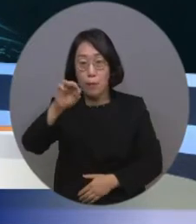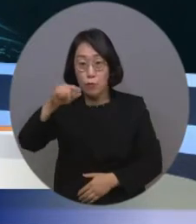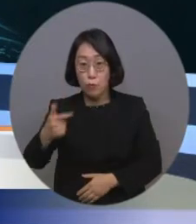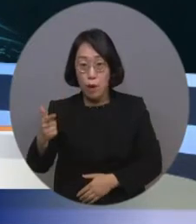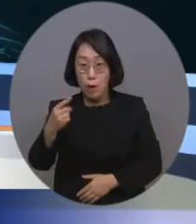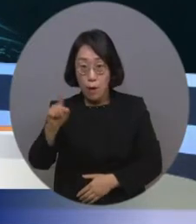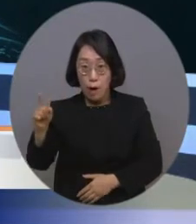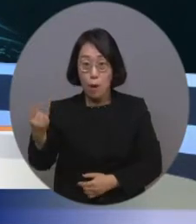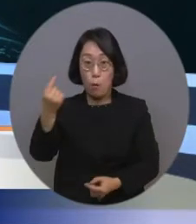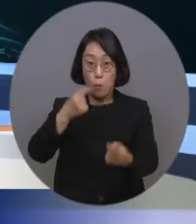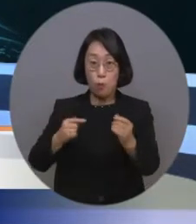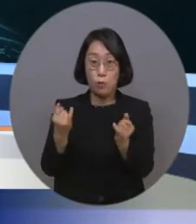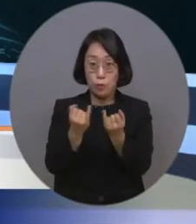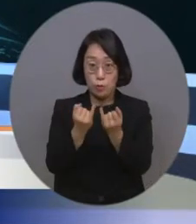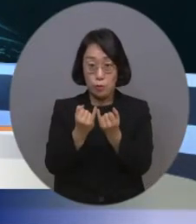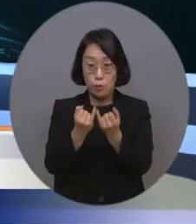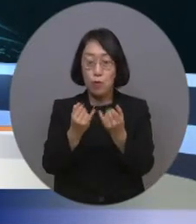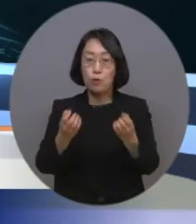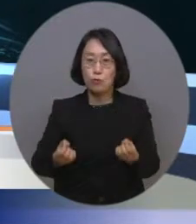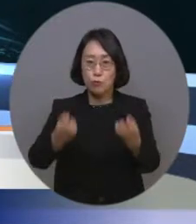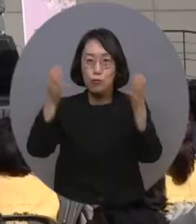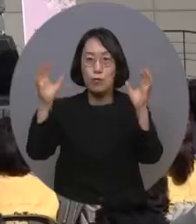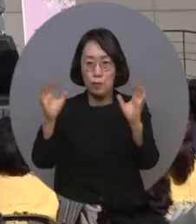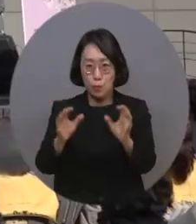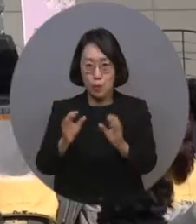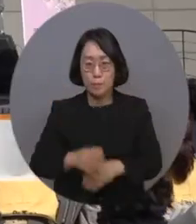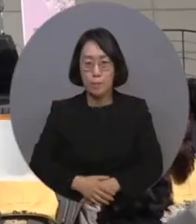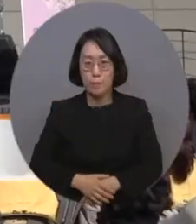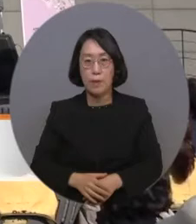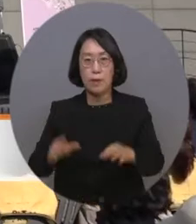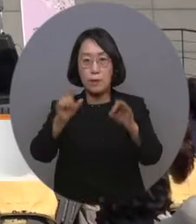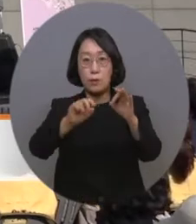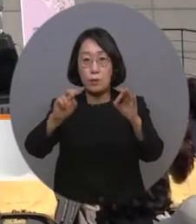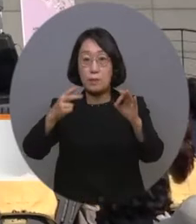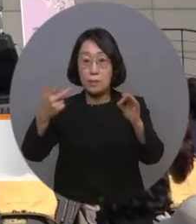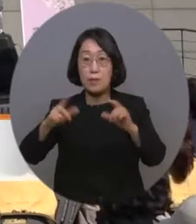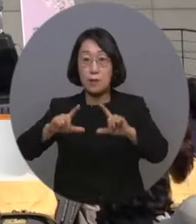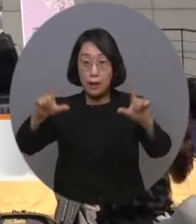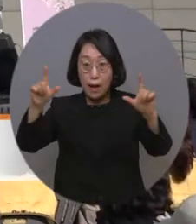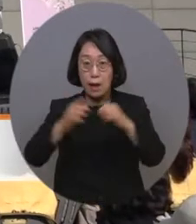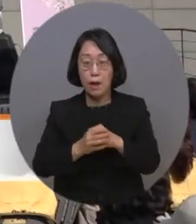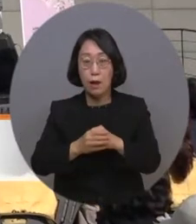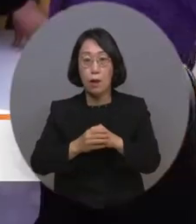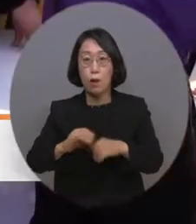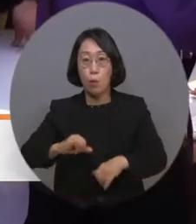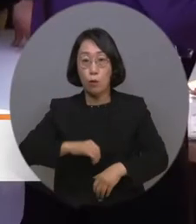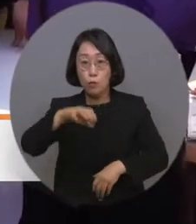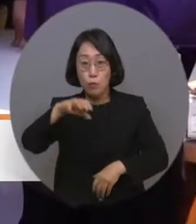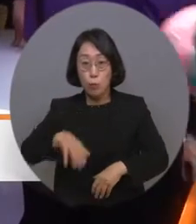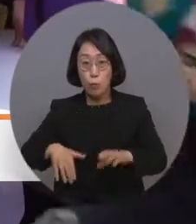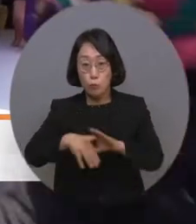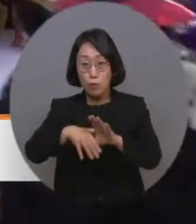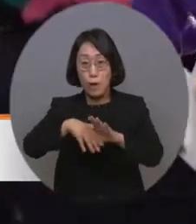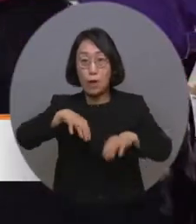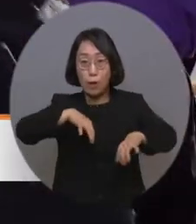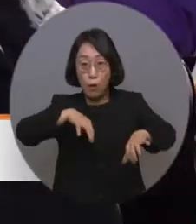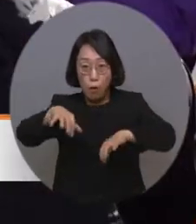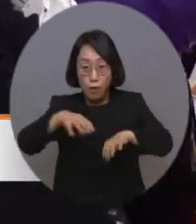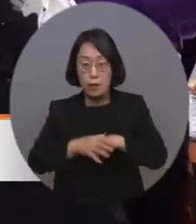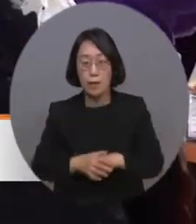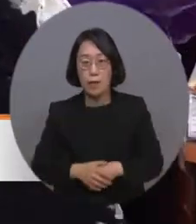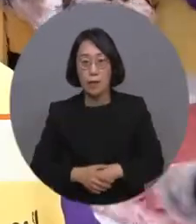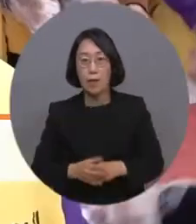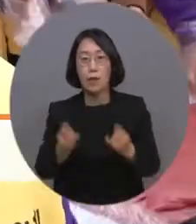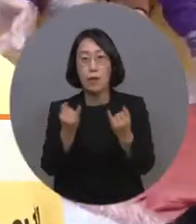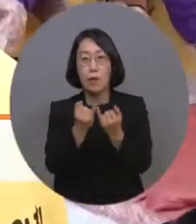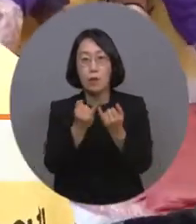함께하는 여성의 날 행사가 열렸습니다. 지난달 10월 27일 원주시 문화의 거리에서 다문화 여성과 함께하는